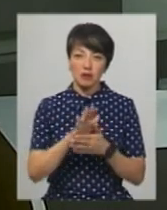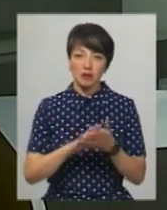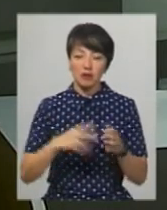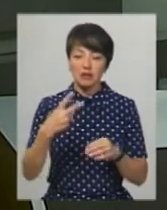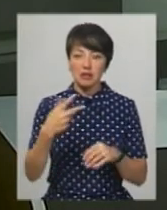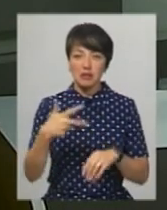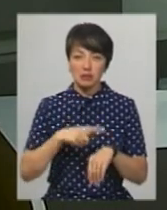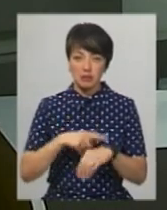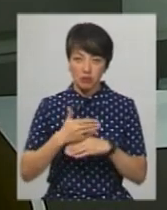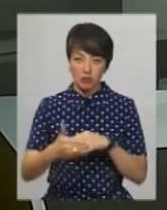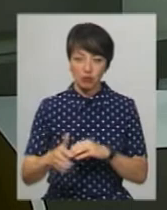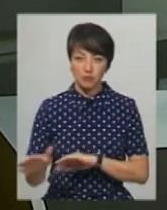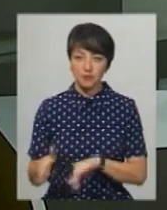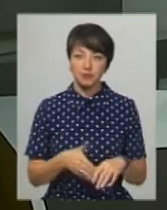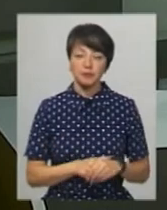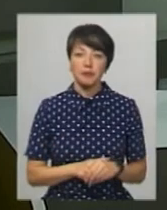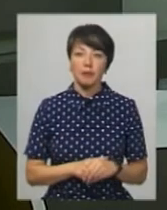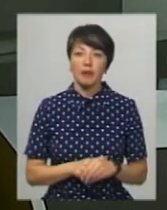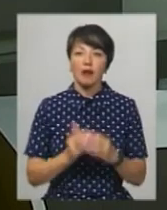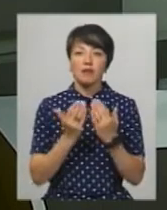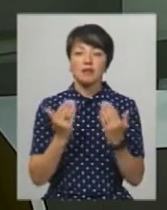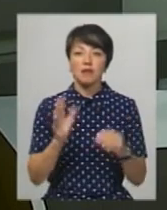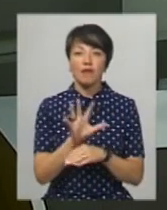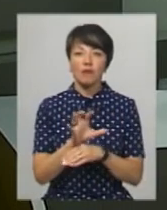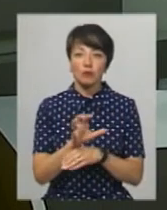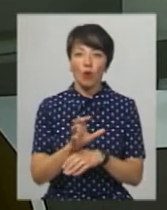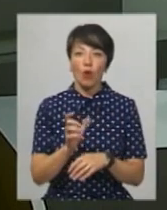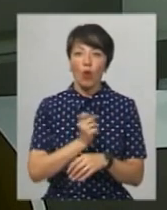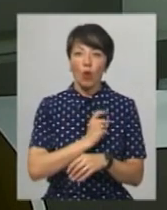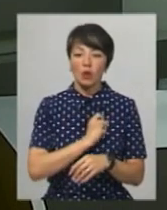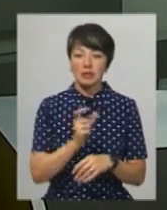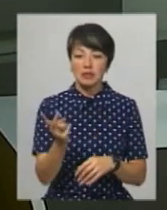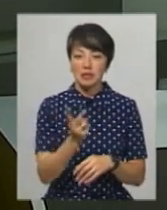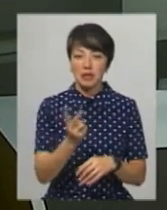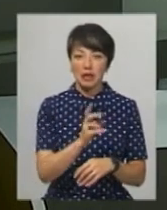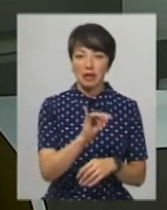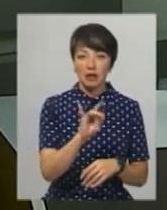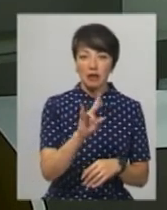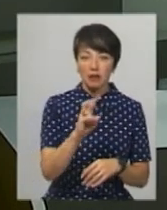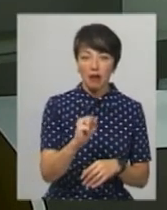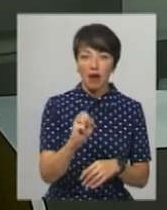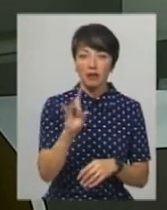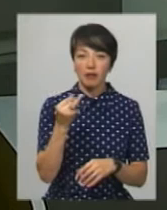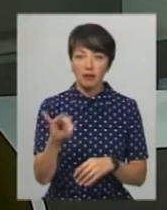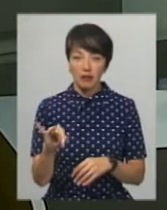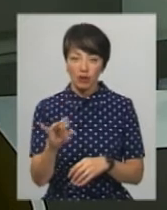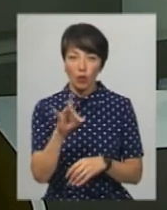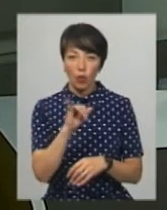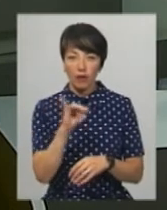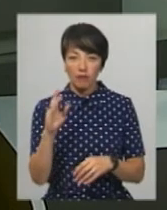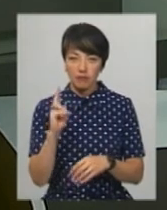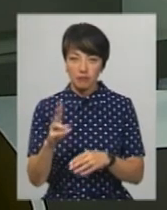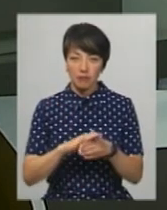о 20:30. Виставка фотографій одеситів Ірини та Андрія Роїк вперше відбулася у Хмельницькому.